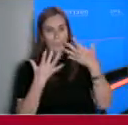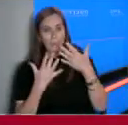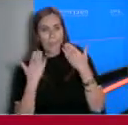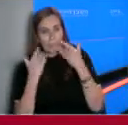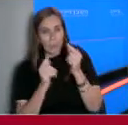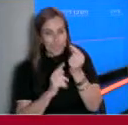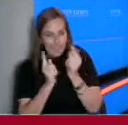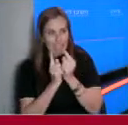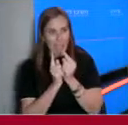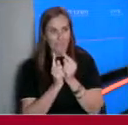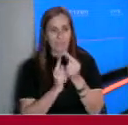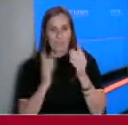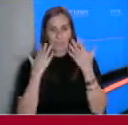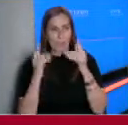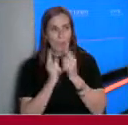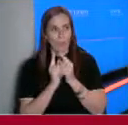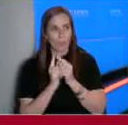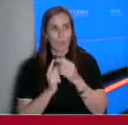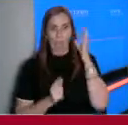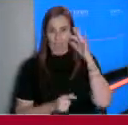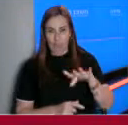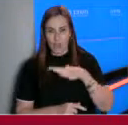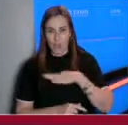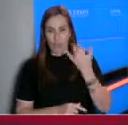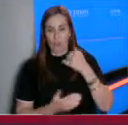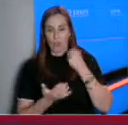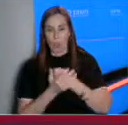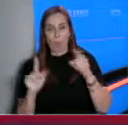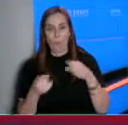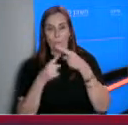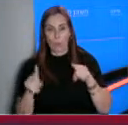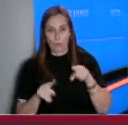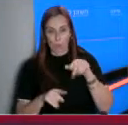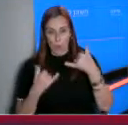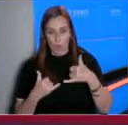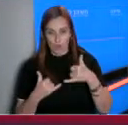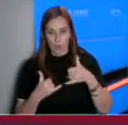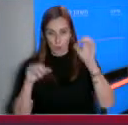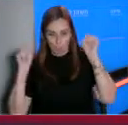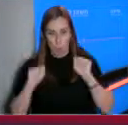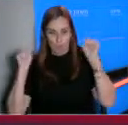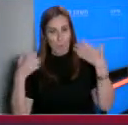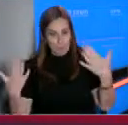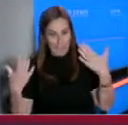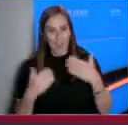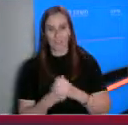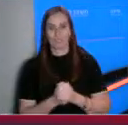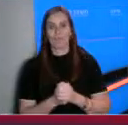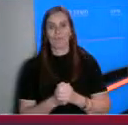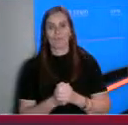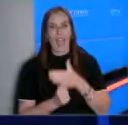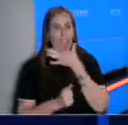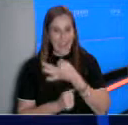קטן בשנייה. הילדה שלי, עכשיו יש לה תואר במוזיקה, זאת שיש לה עכשיו עם הולדת. מזל טוב. מזל טוב.